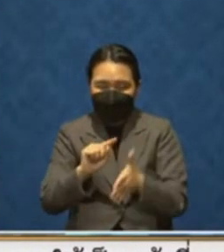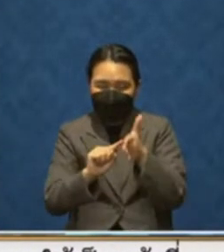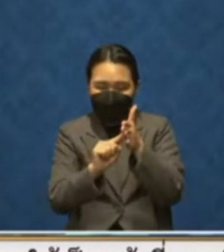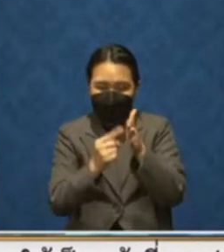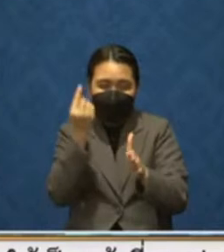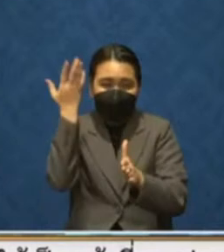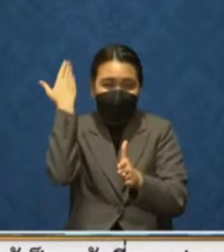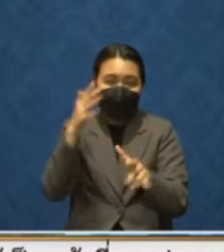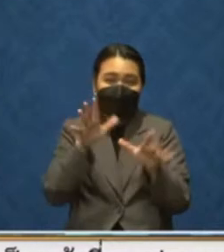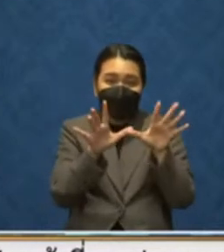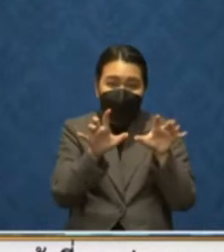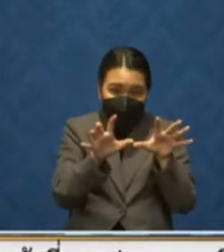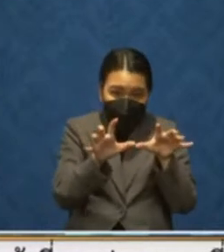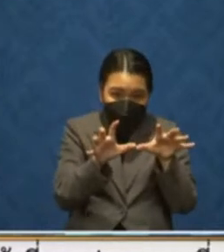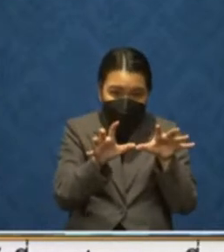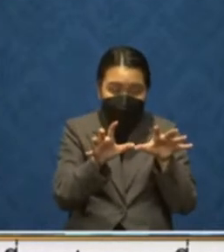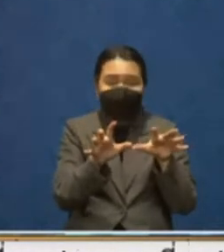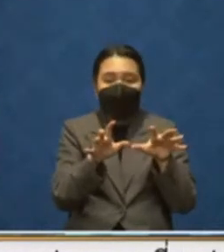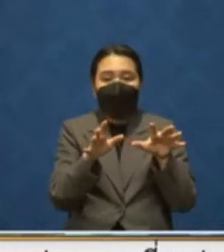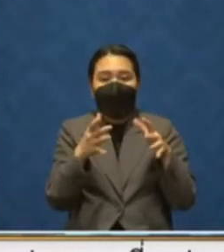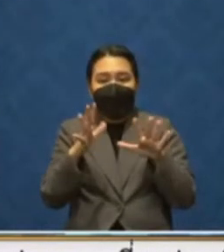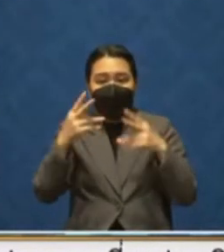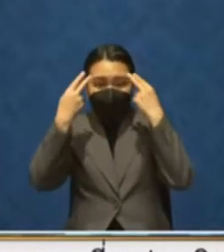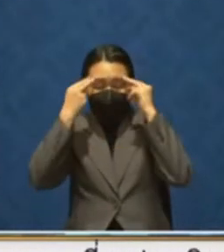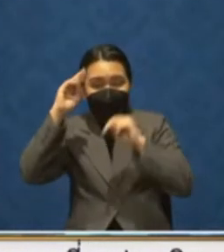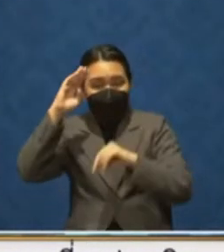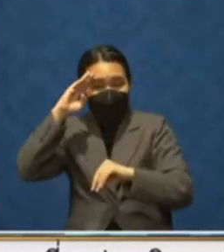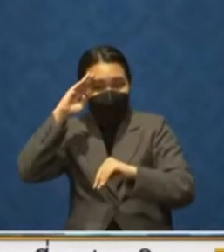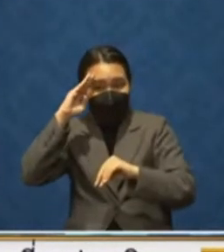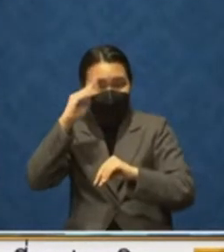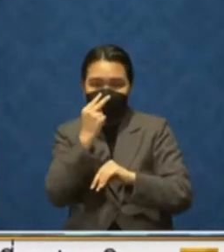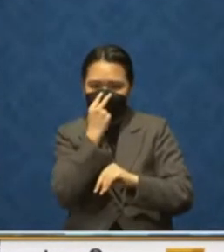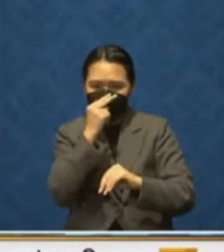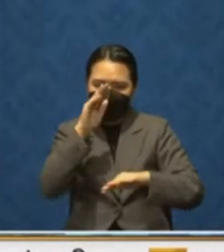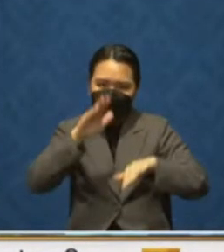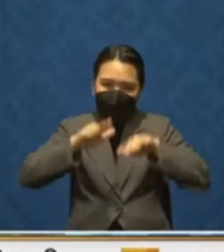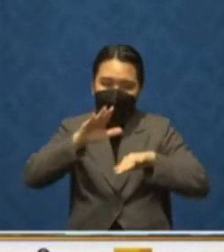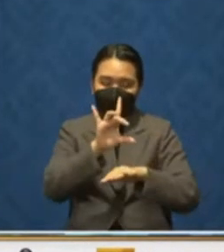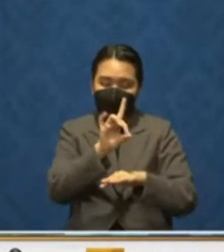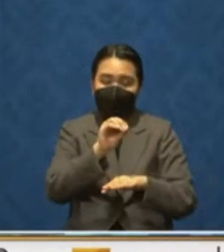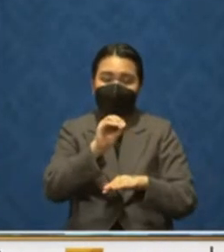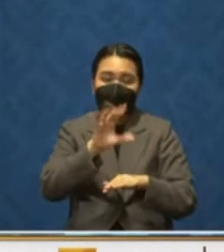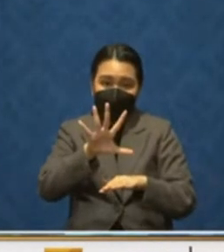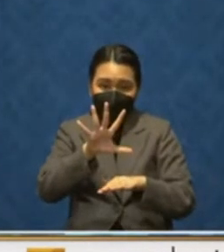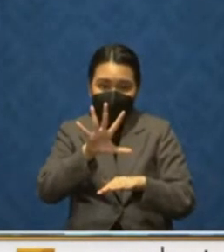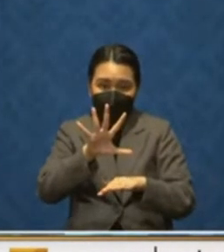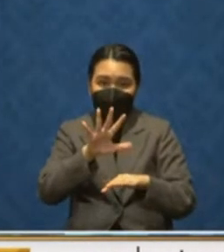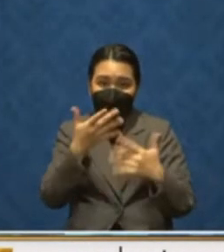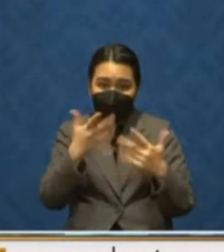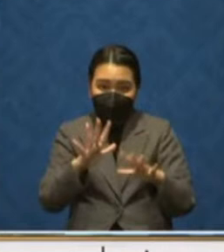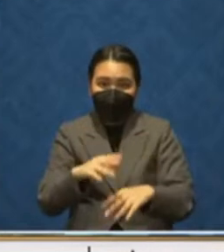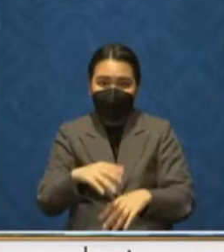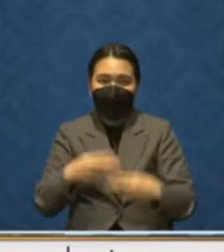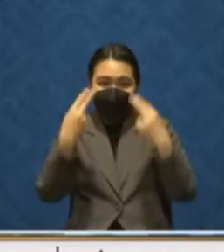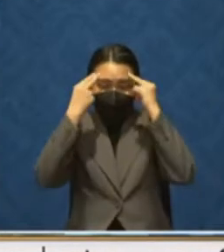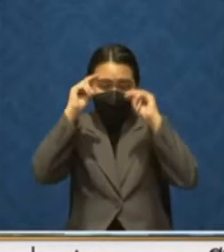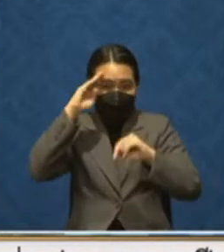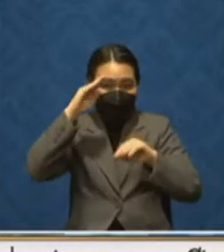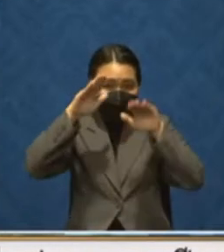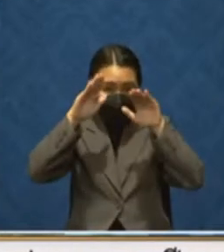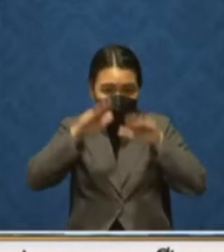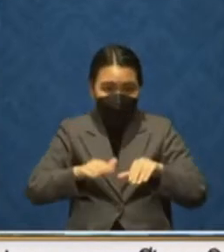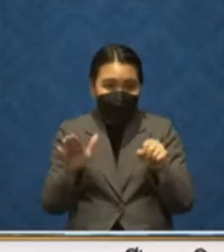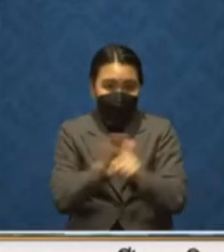คุณที่รักคุณไม่หยุดเนี่ยนะครับอัตรามัน 84 85นะครับต่อมาคุณประยุทธ์เป็นเดิมตัวรถมา